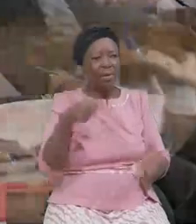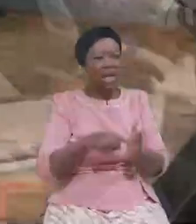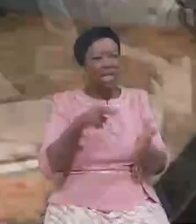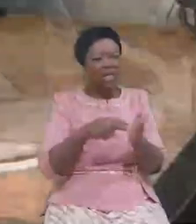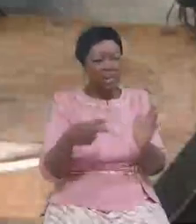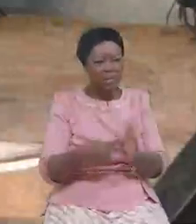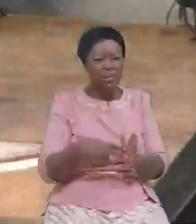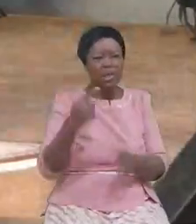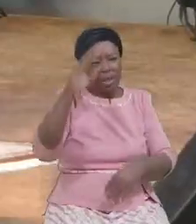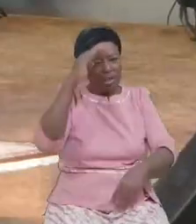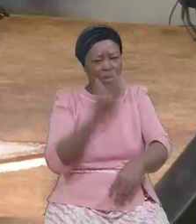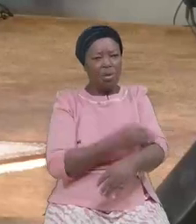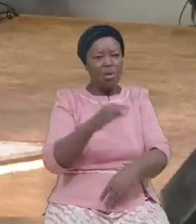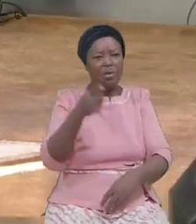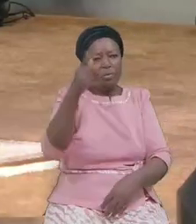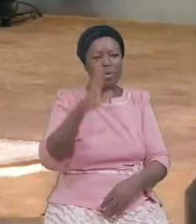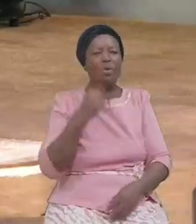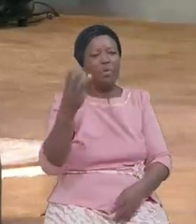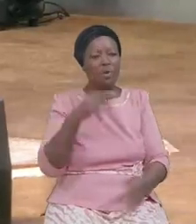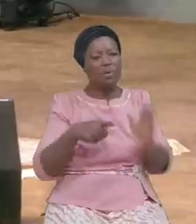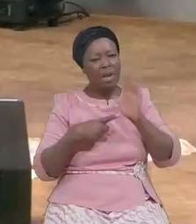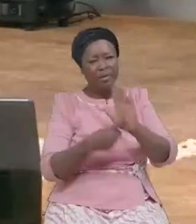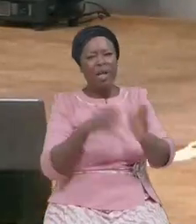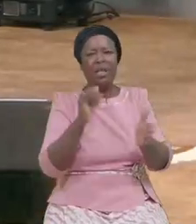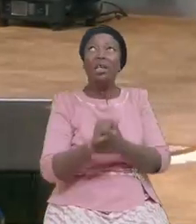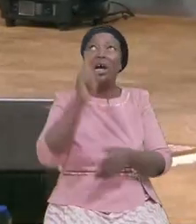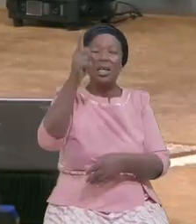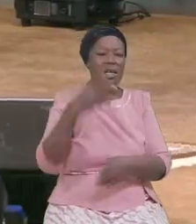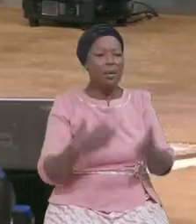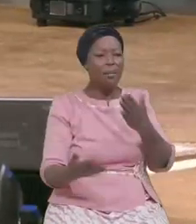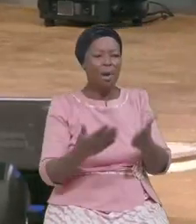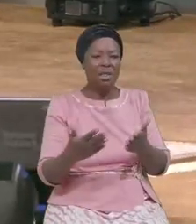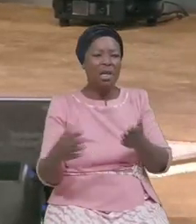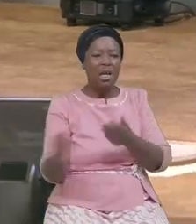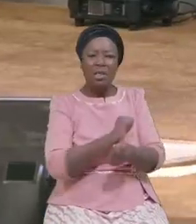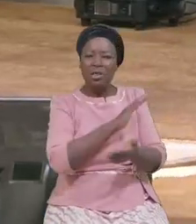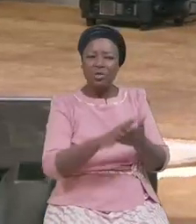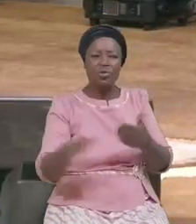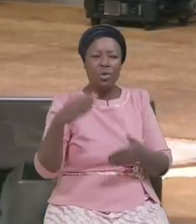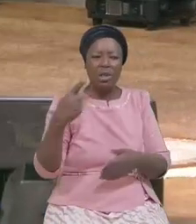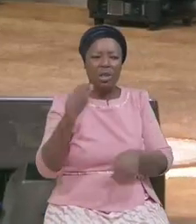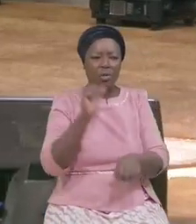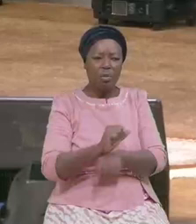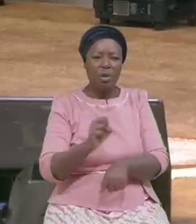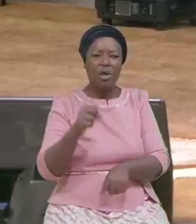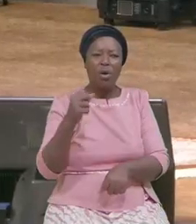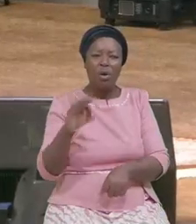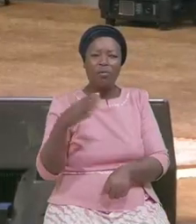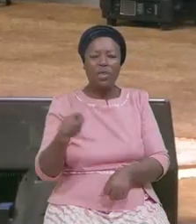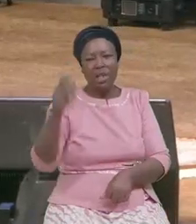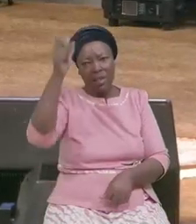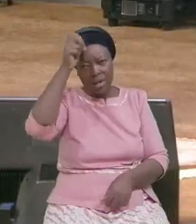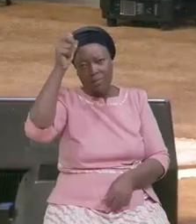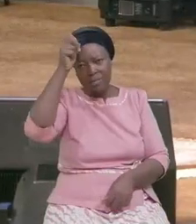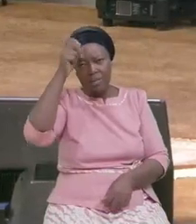c'est pour cette raison que le Fils de Dieu a paru afin qu'il détruise toutes les œuvres du diable.